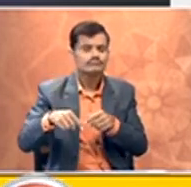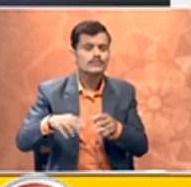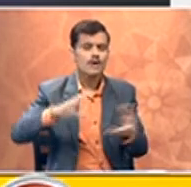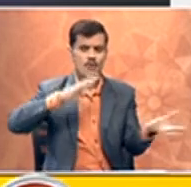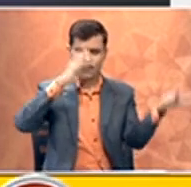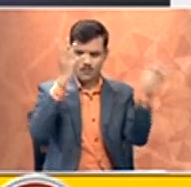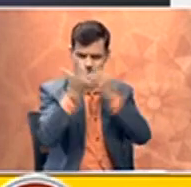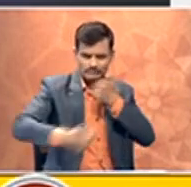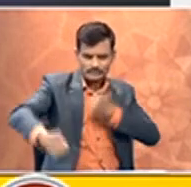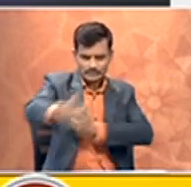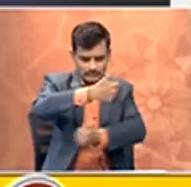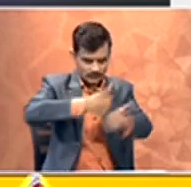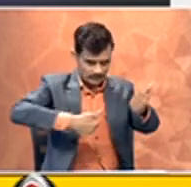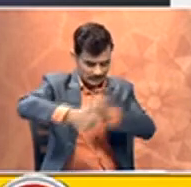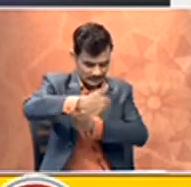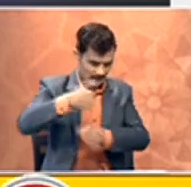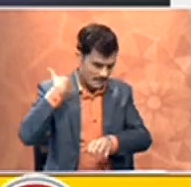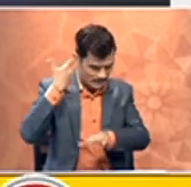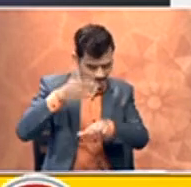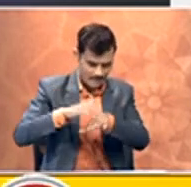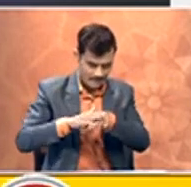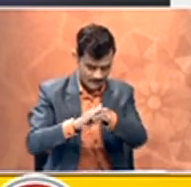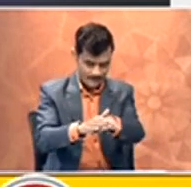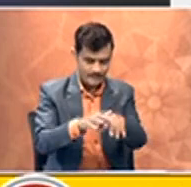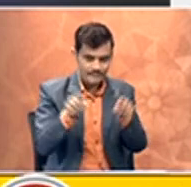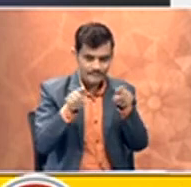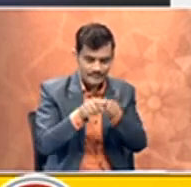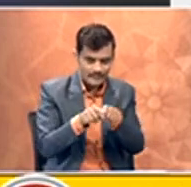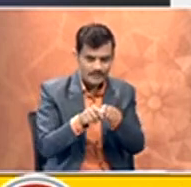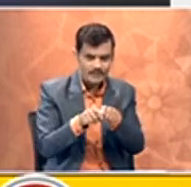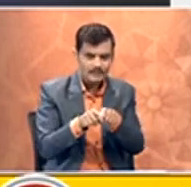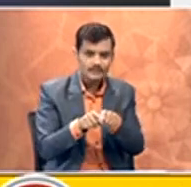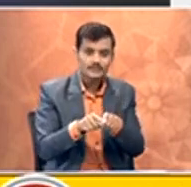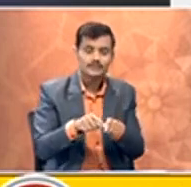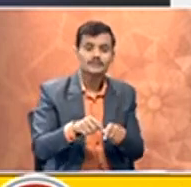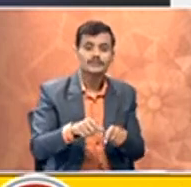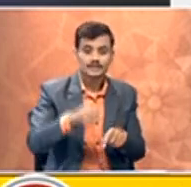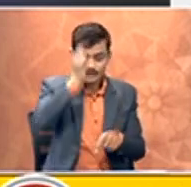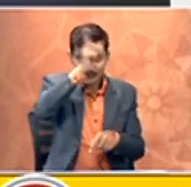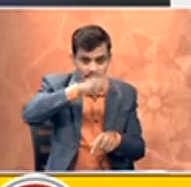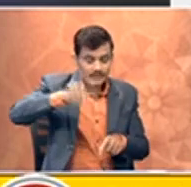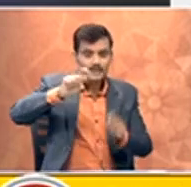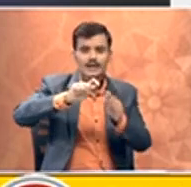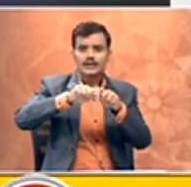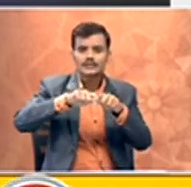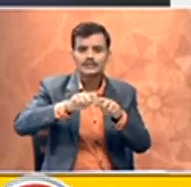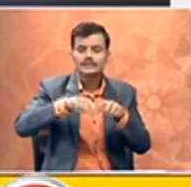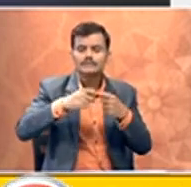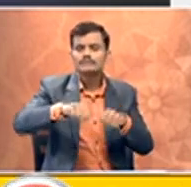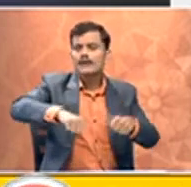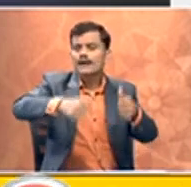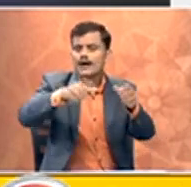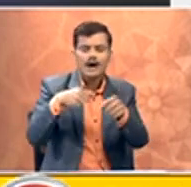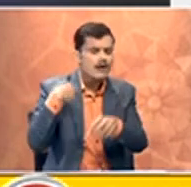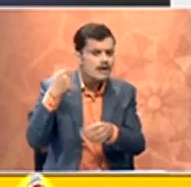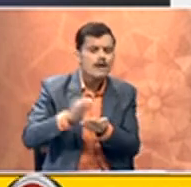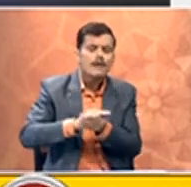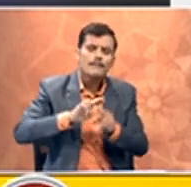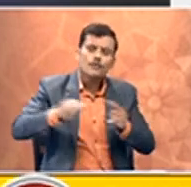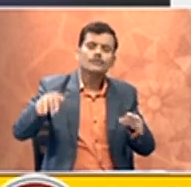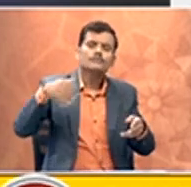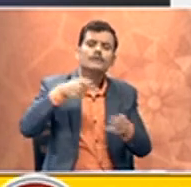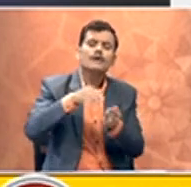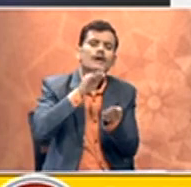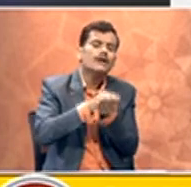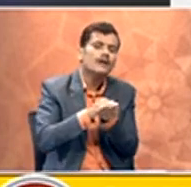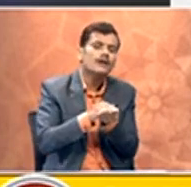वर्ल्ड यूनिवर्सिटी गेम्स हुए हैं, उनमें जीते सभी मेडल्स को जोड़ दें तो भी ये